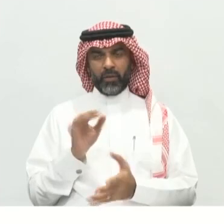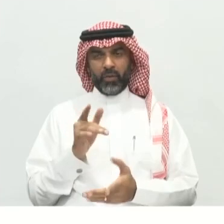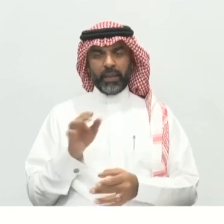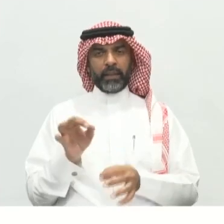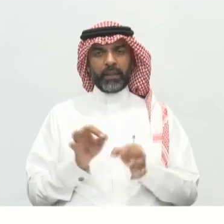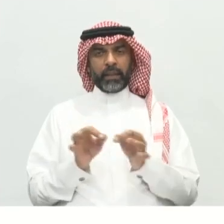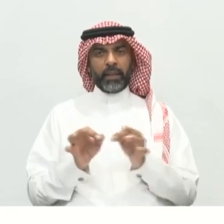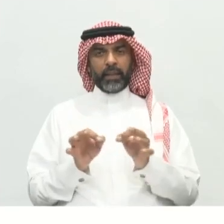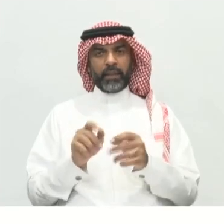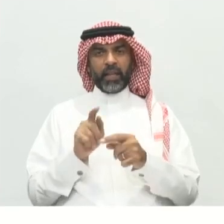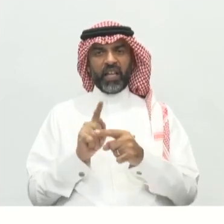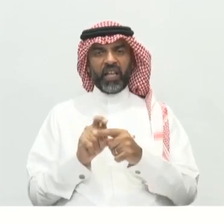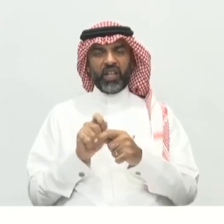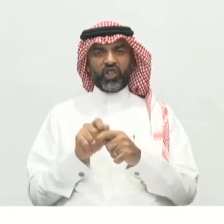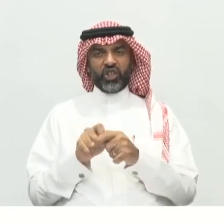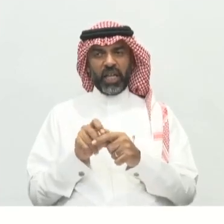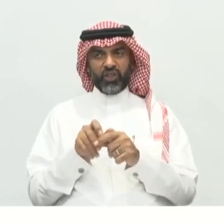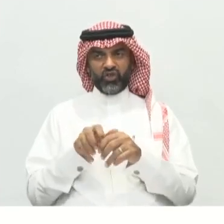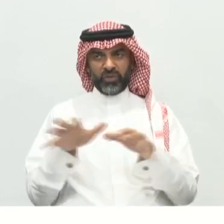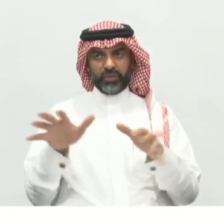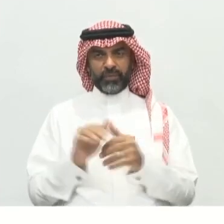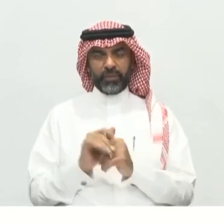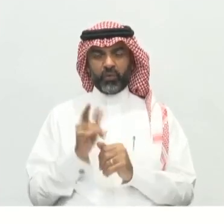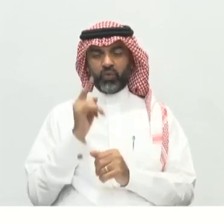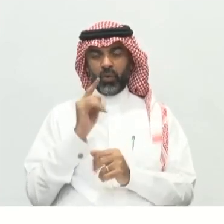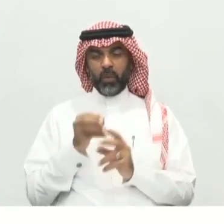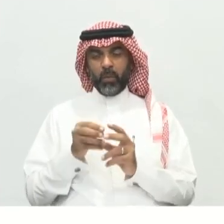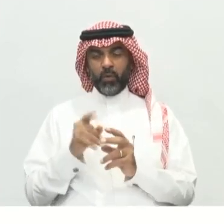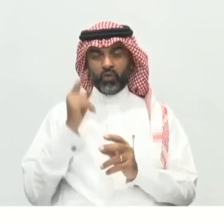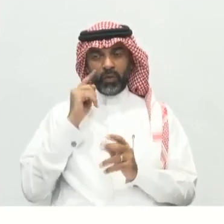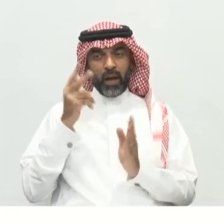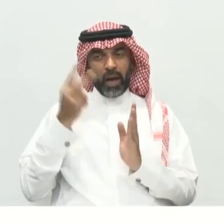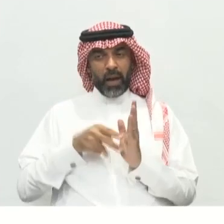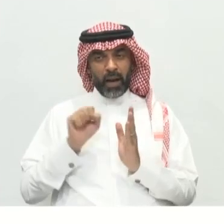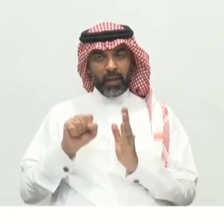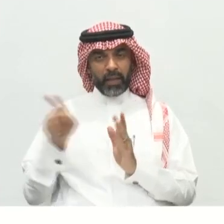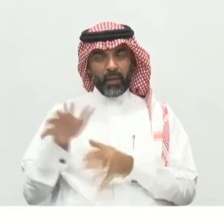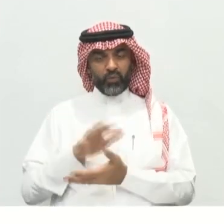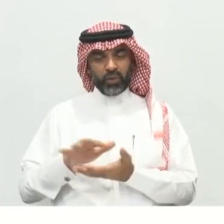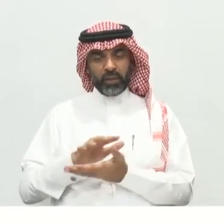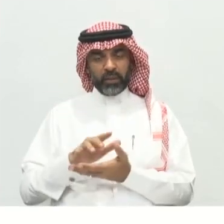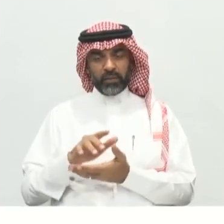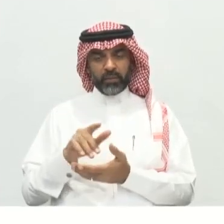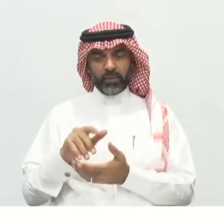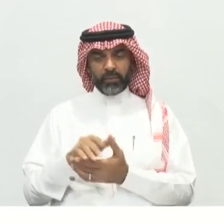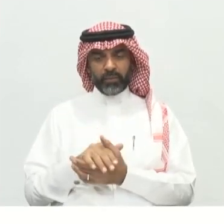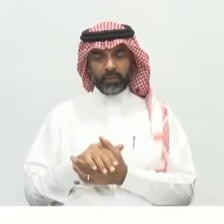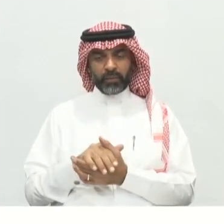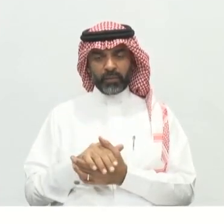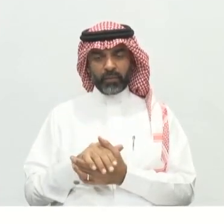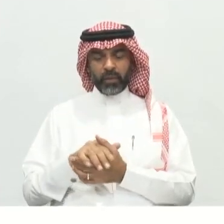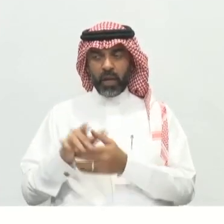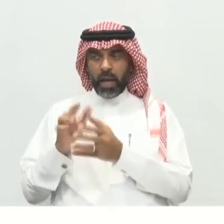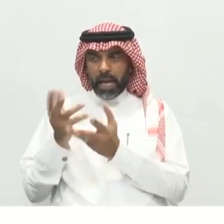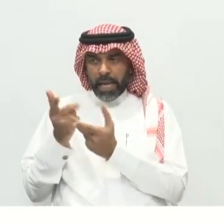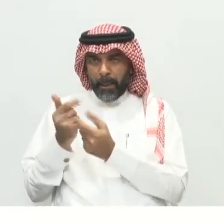التحسين تخطيط الانتاج حيث ان متغيرات القرار لهذه المشكله الكميه التي يجب انتاجها من